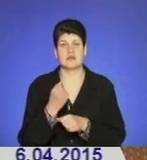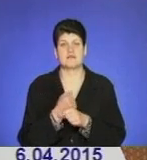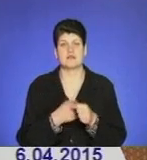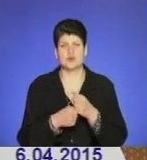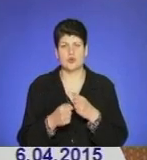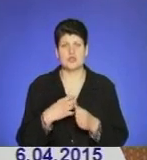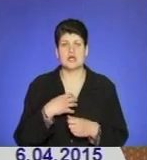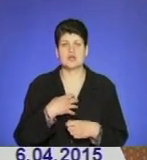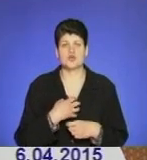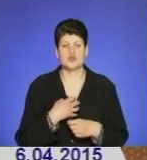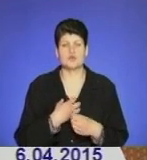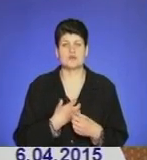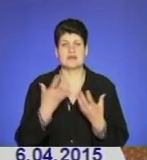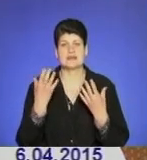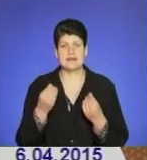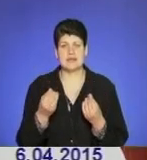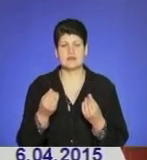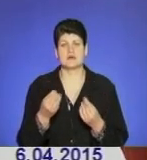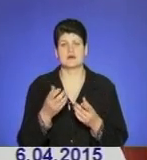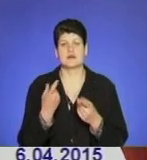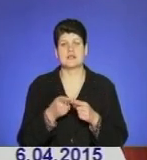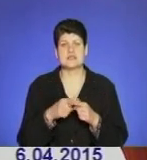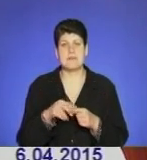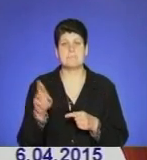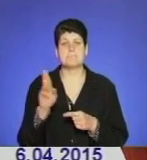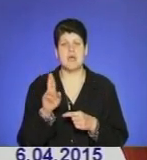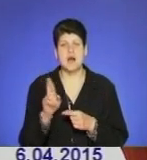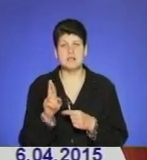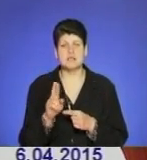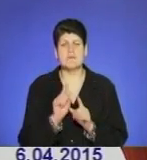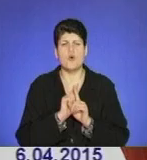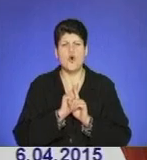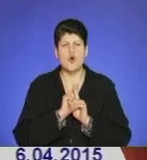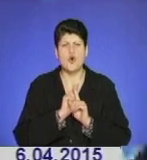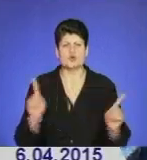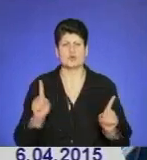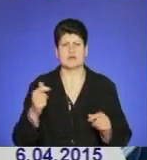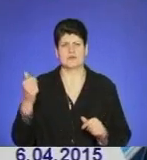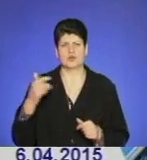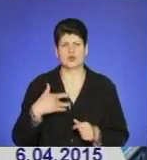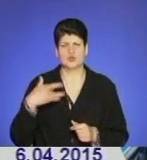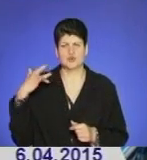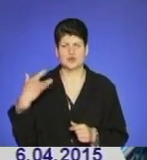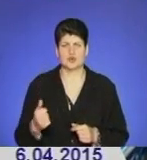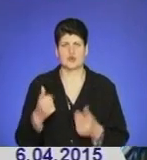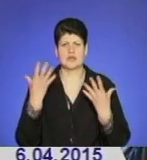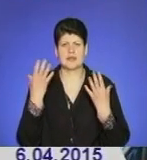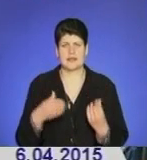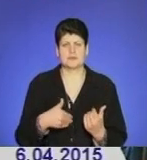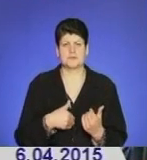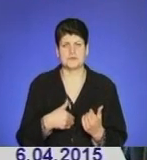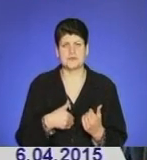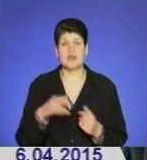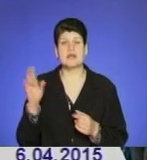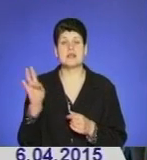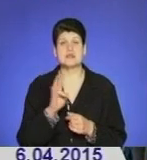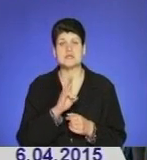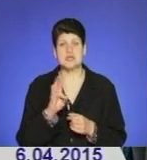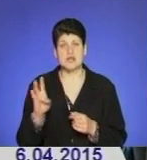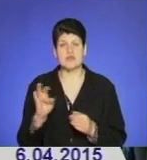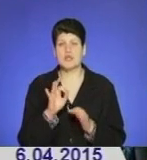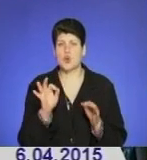найсумніший для християн день – Страсна П'ятниця. Тоді піст особливо суворий. Церква все ж таки, вона